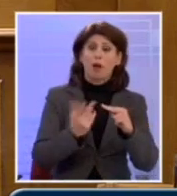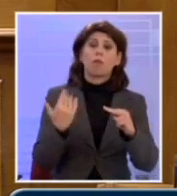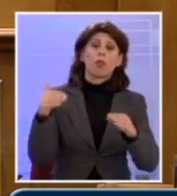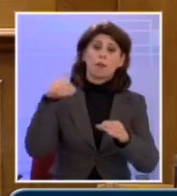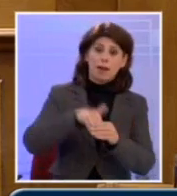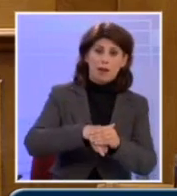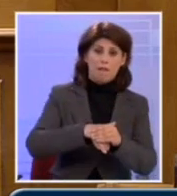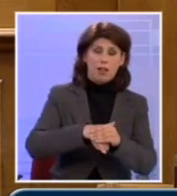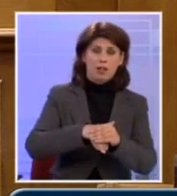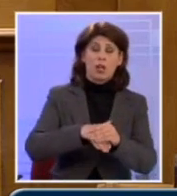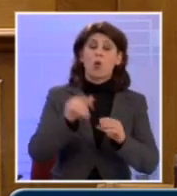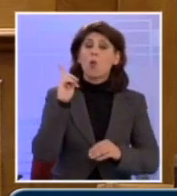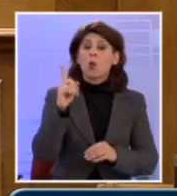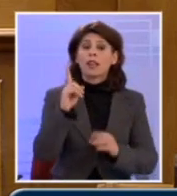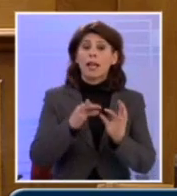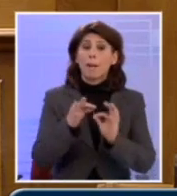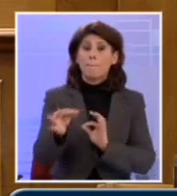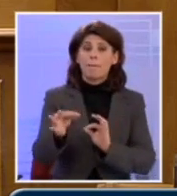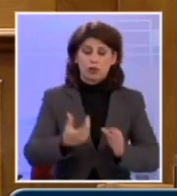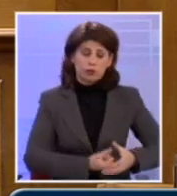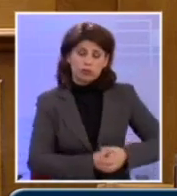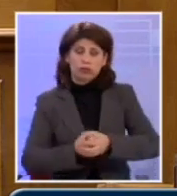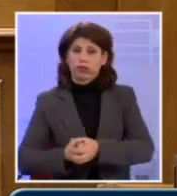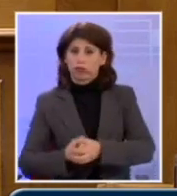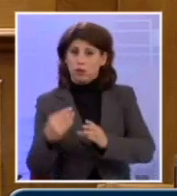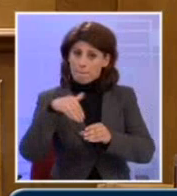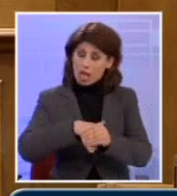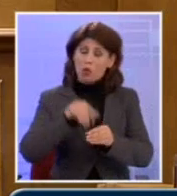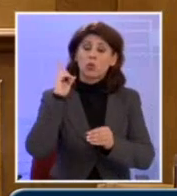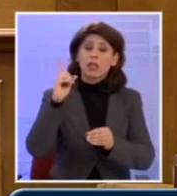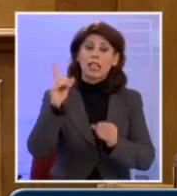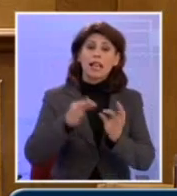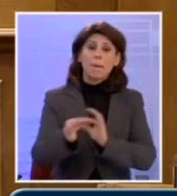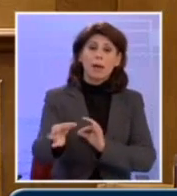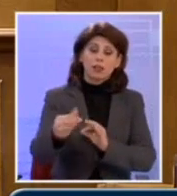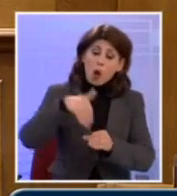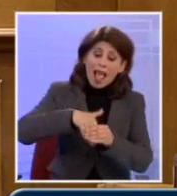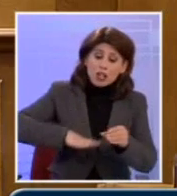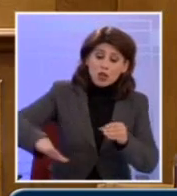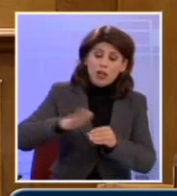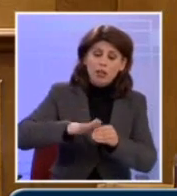περιλαμβάνει ούτε ένα μέτρο λιτότητας, ούτε ένα μέτρο εσωτερικής υποτίμησης.